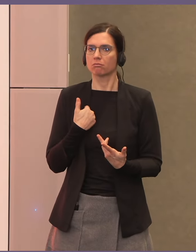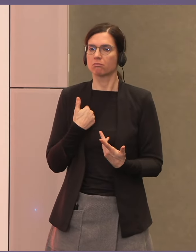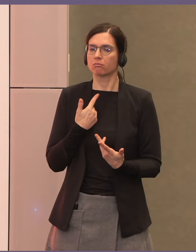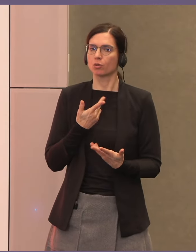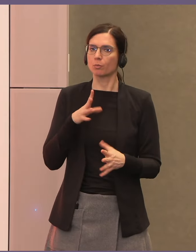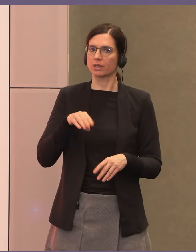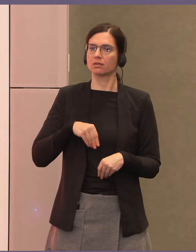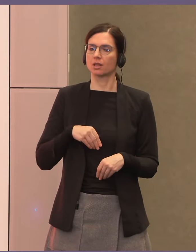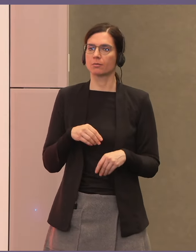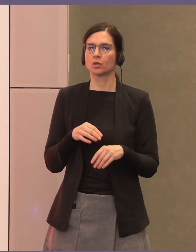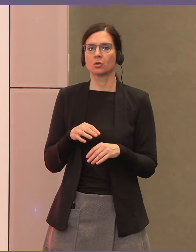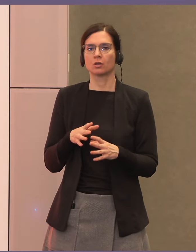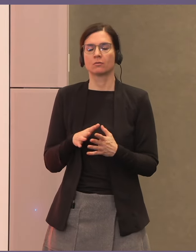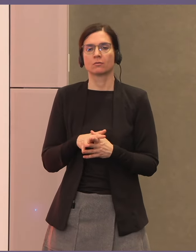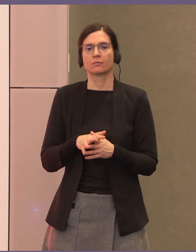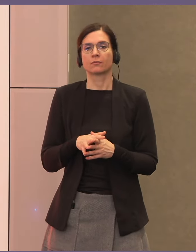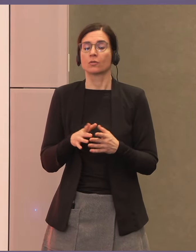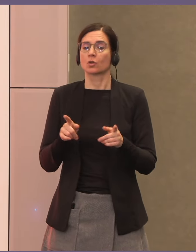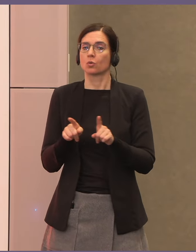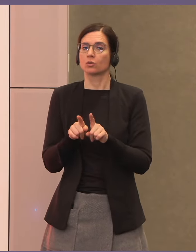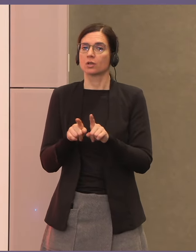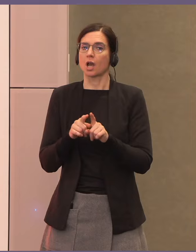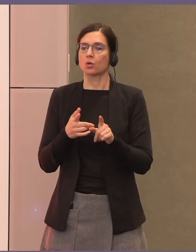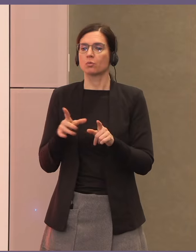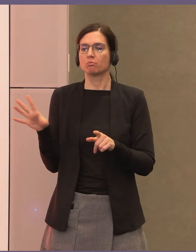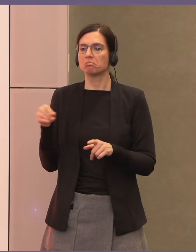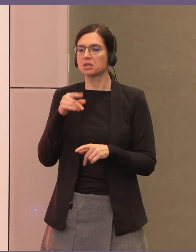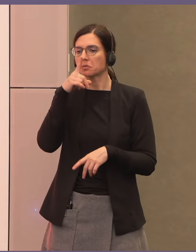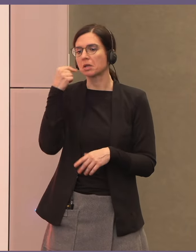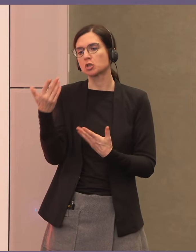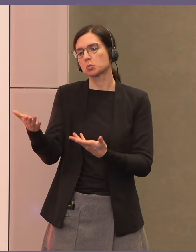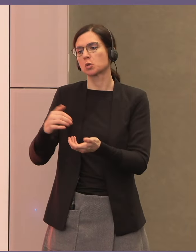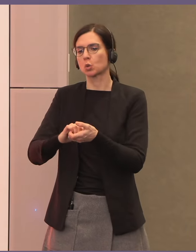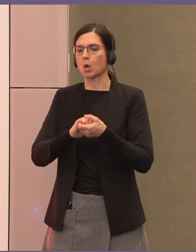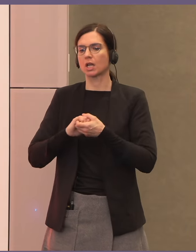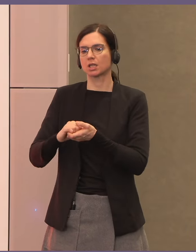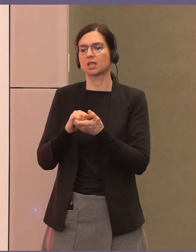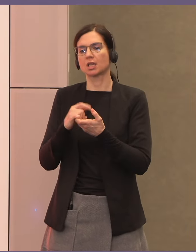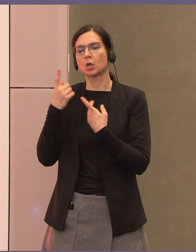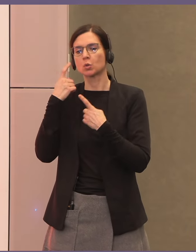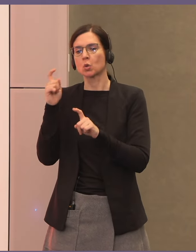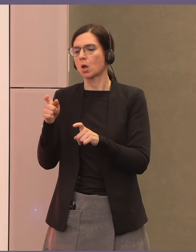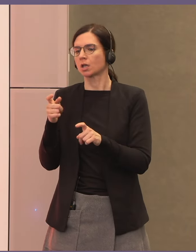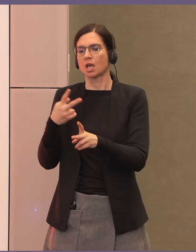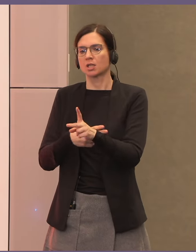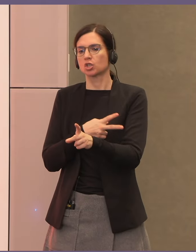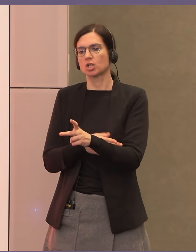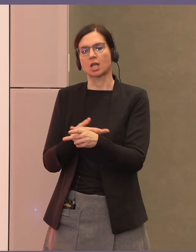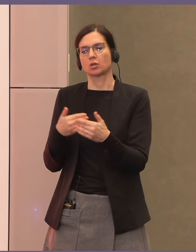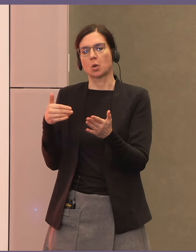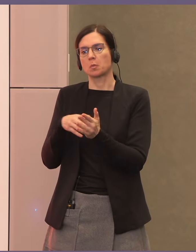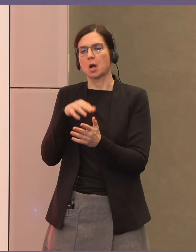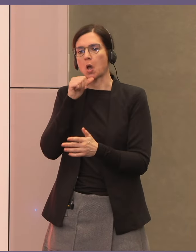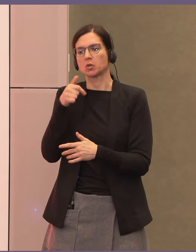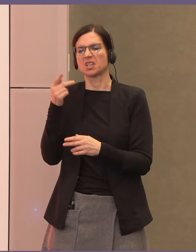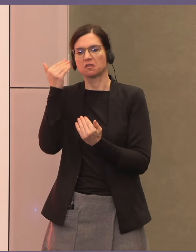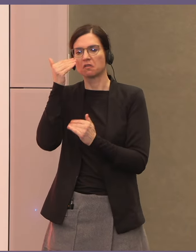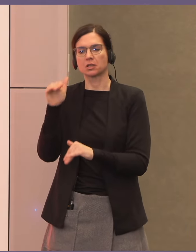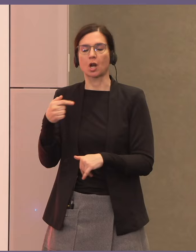ohne sich dabei auf die Sorge und Solidarität seine Mitmenschen und vor allem nicht auf den Staat zu verlassen.